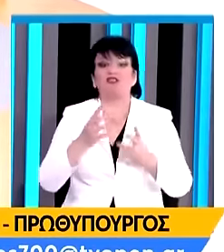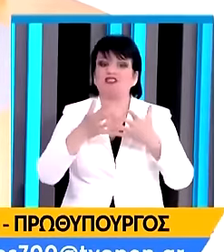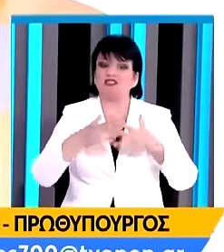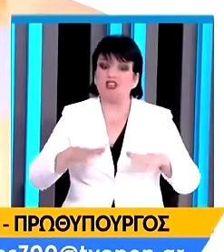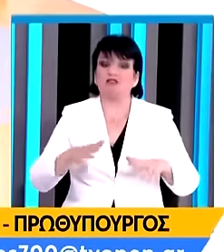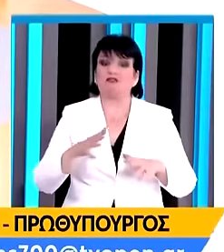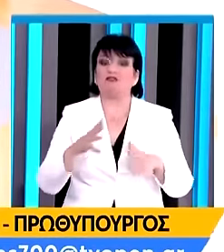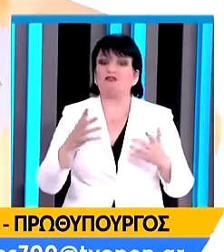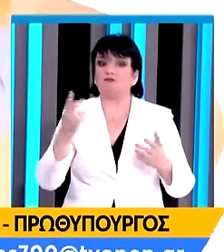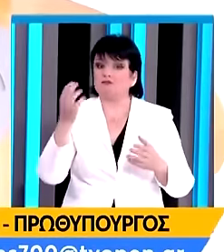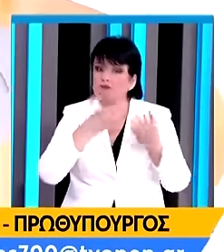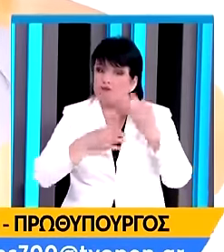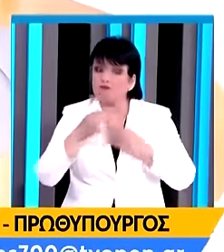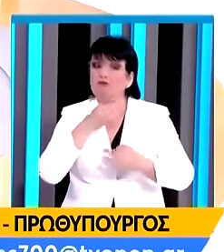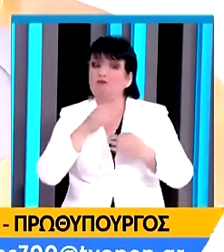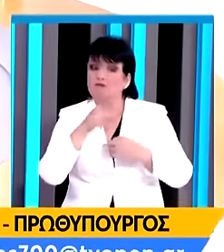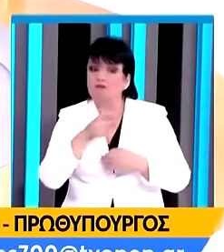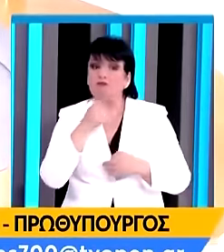λέω.